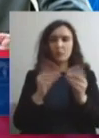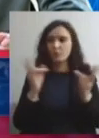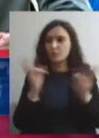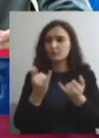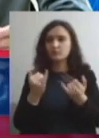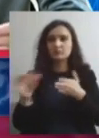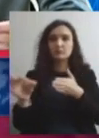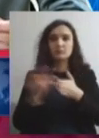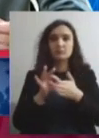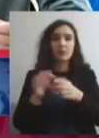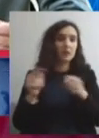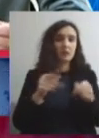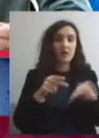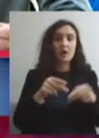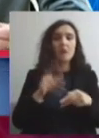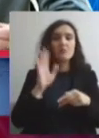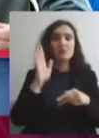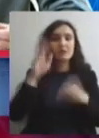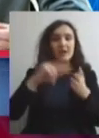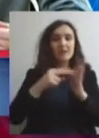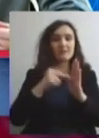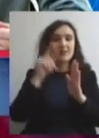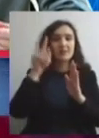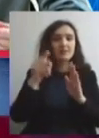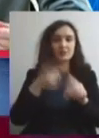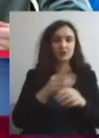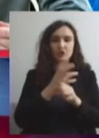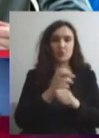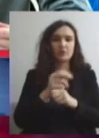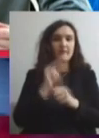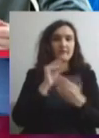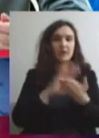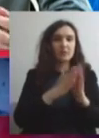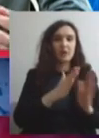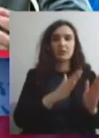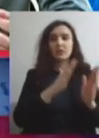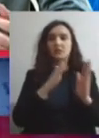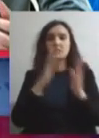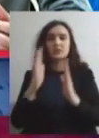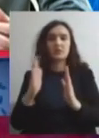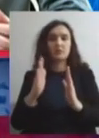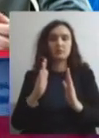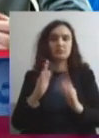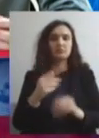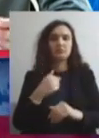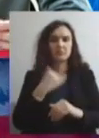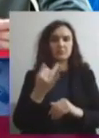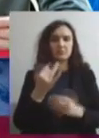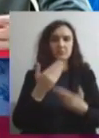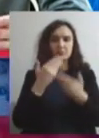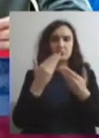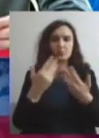გეგმიურ ოპერაციებთან დაკავშირებით იყო შეზღუდვა და მათი ჩატარების ვადებმა გადაიწია გარკვეული ვადით. რადგან უკვე შემსუბუქების